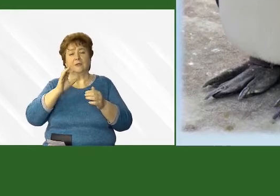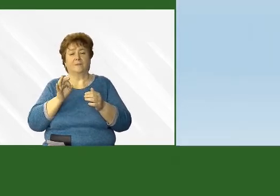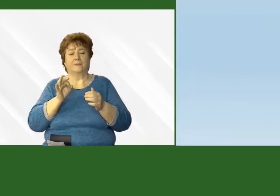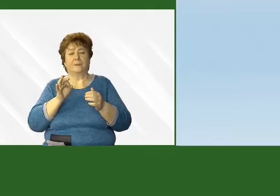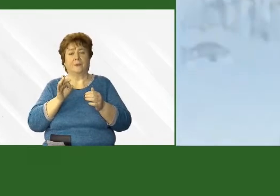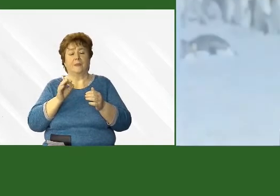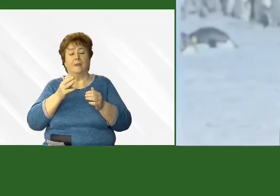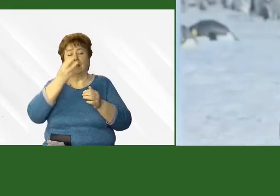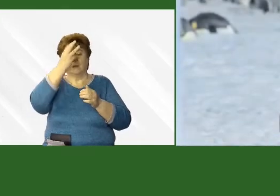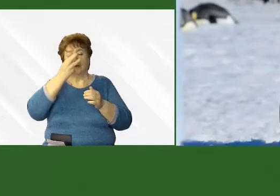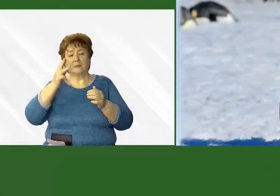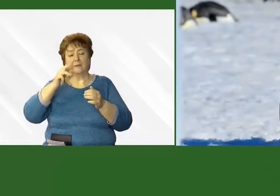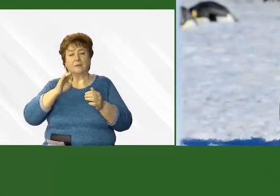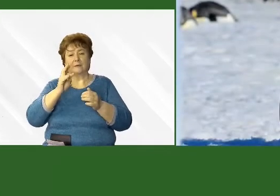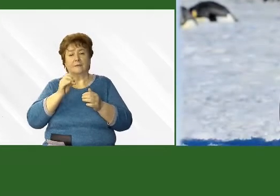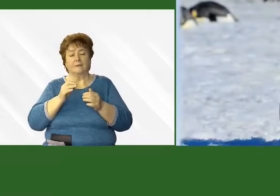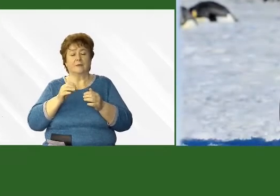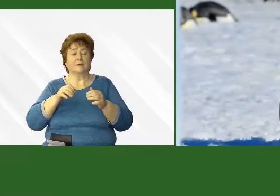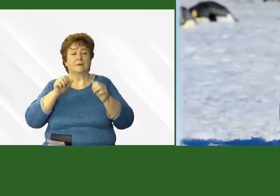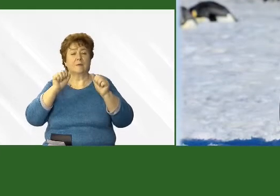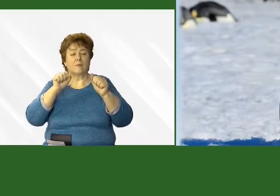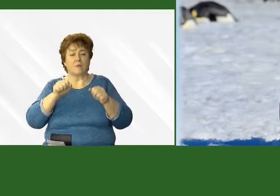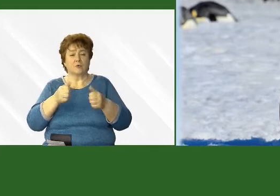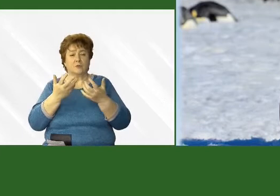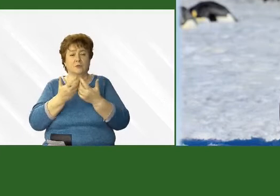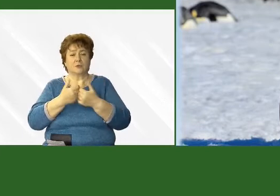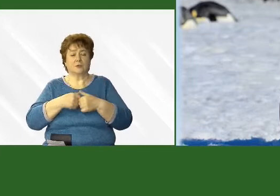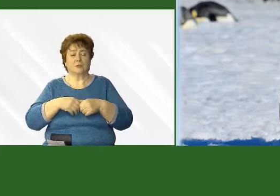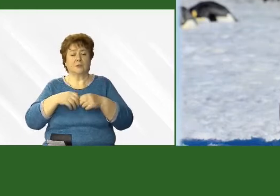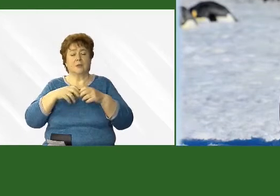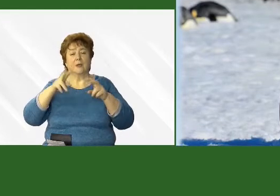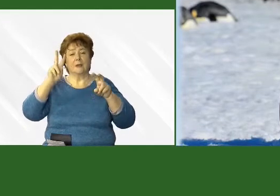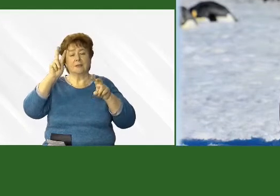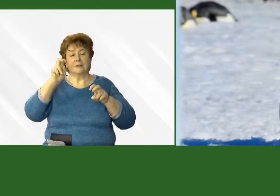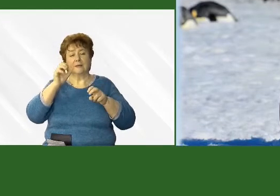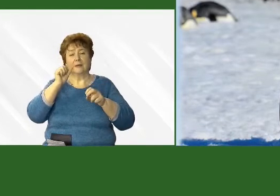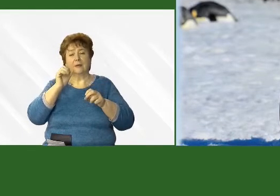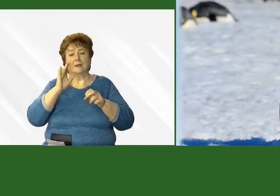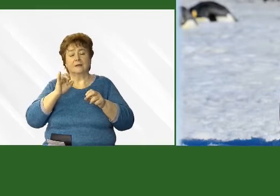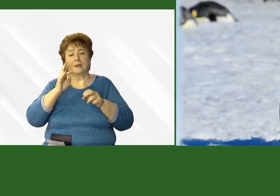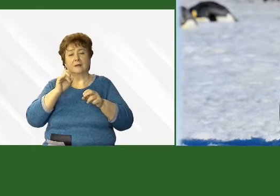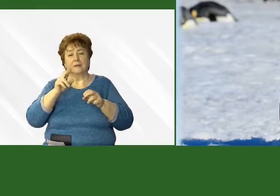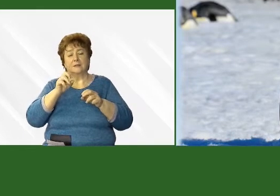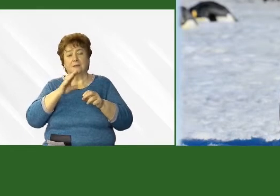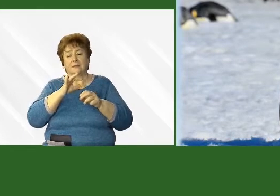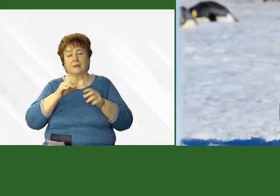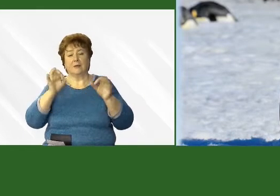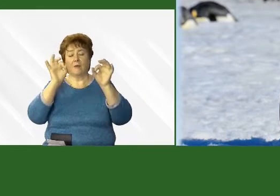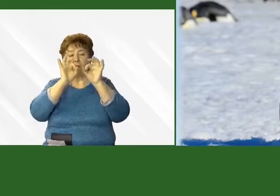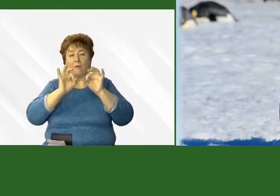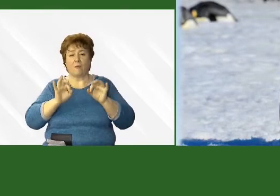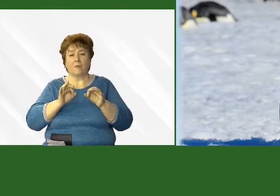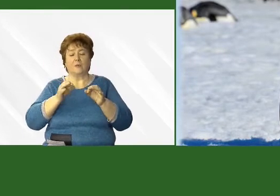острова. Королевских пингвинов по праву можно считать символом Антарктики. Образ этих